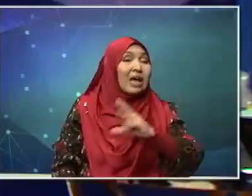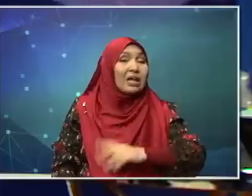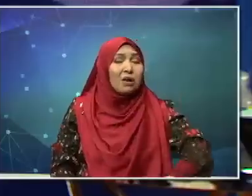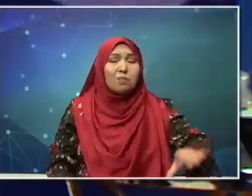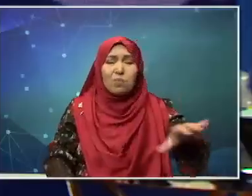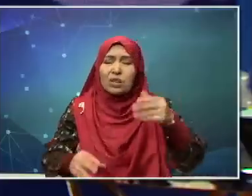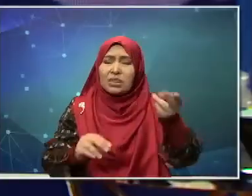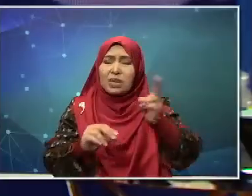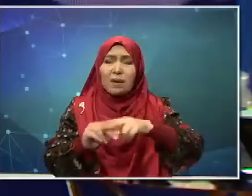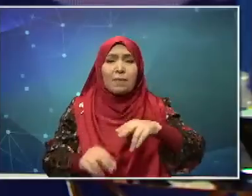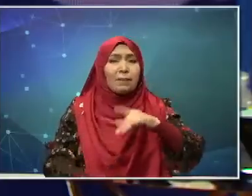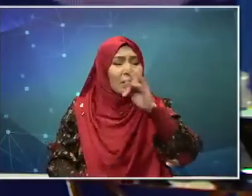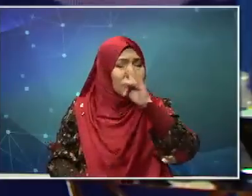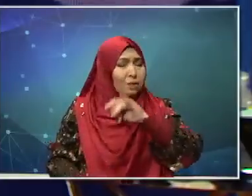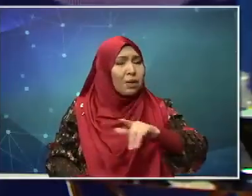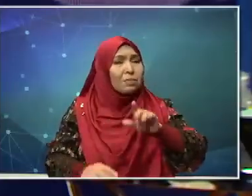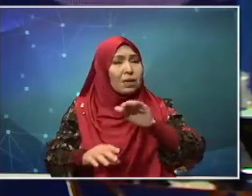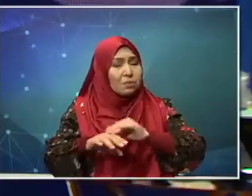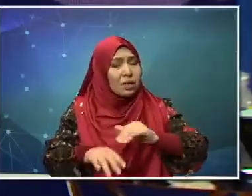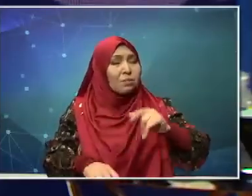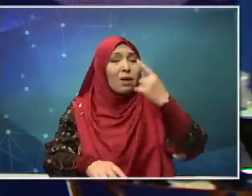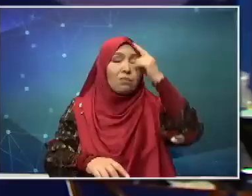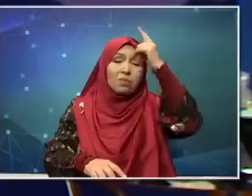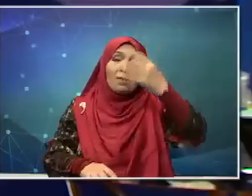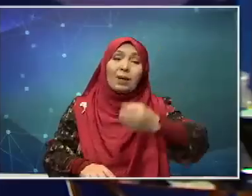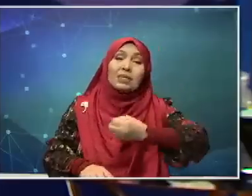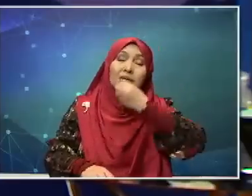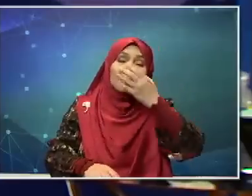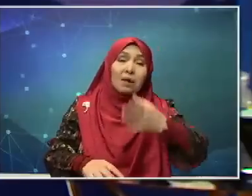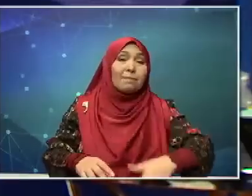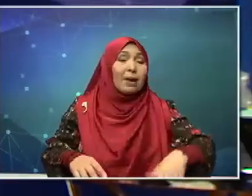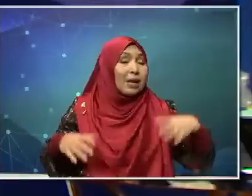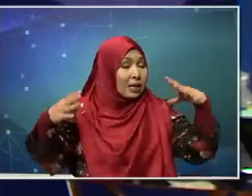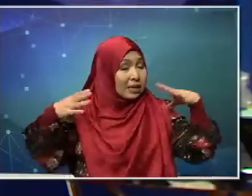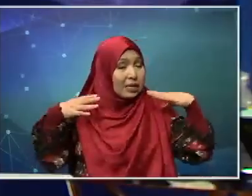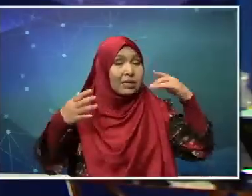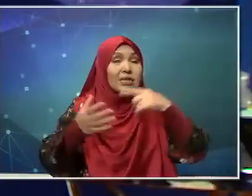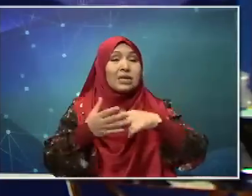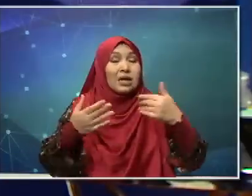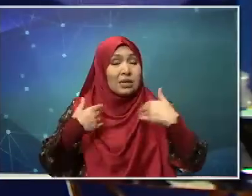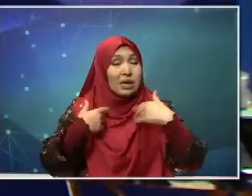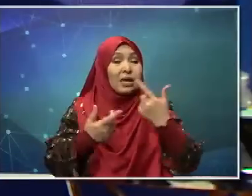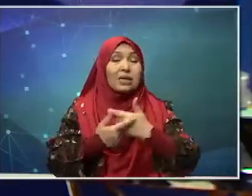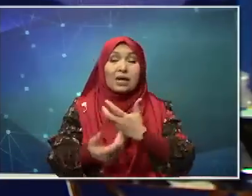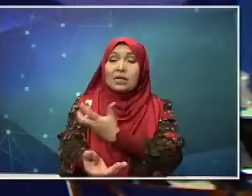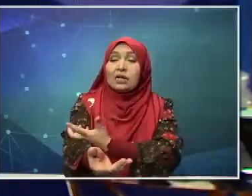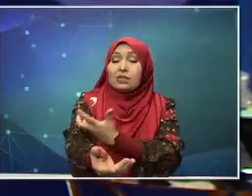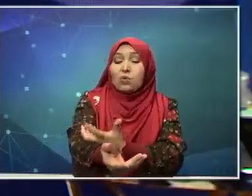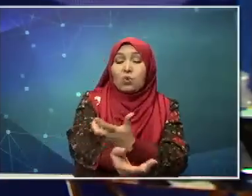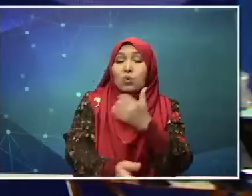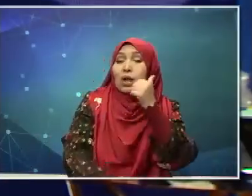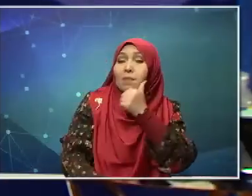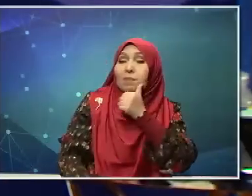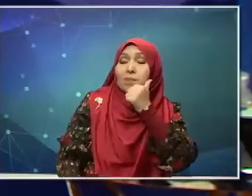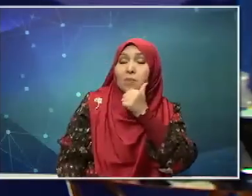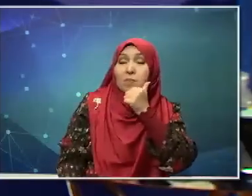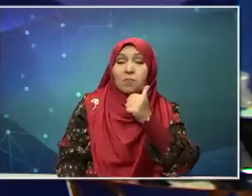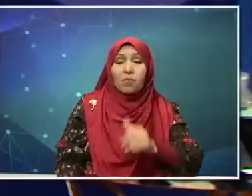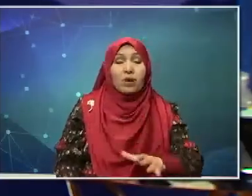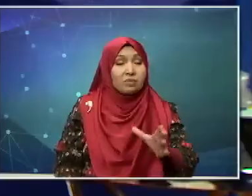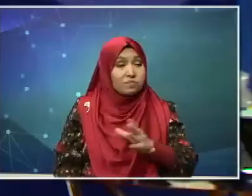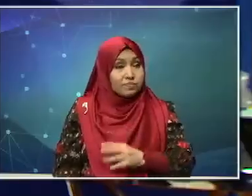bagi-bagi PH Allah Subhana menyakitkan bahwa malaikat ini adalah daripada golongan wanita sambungan pada ayat 20